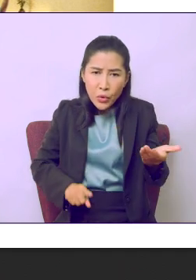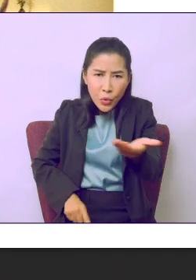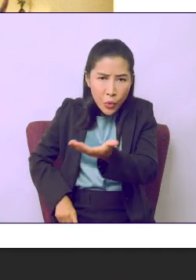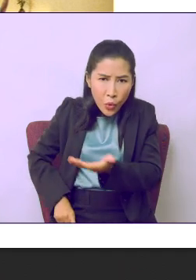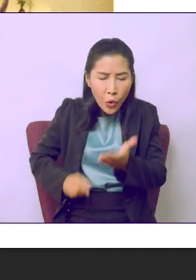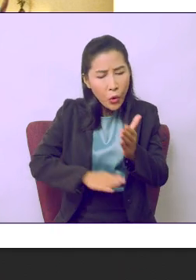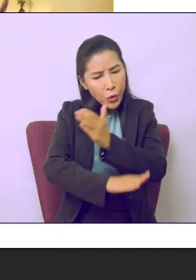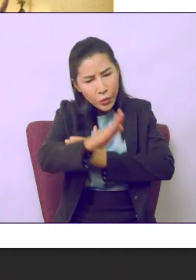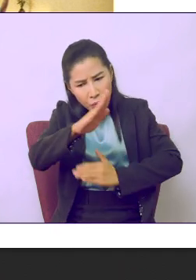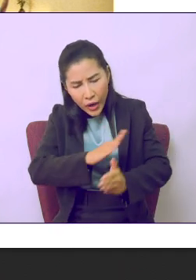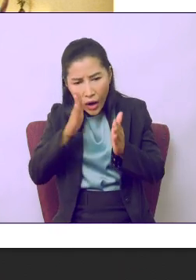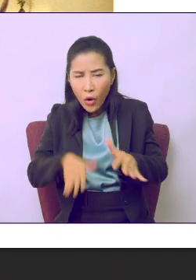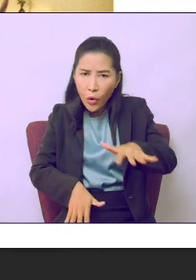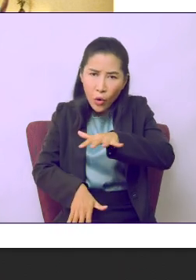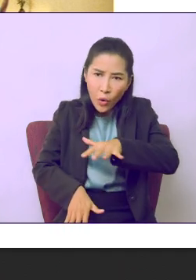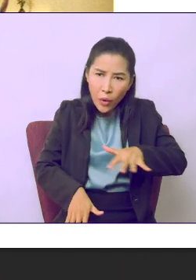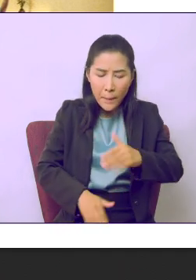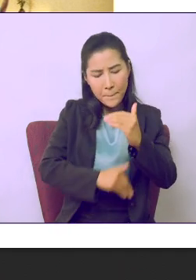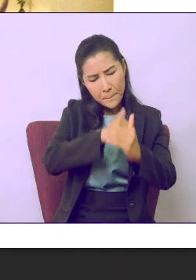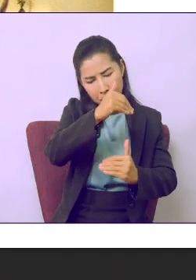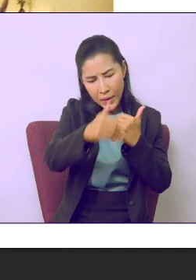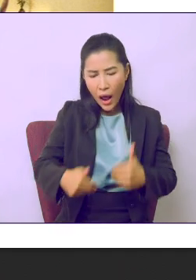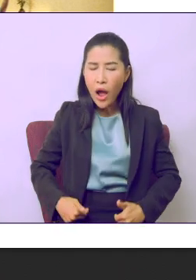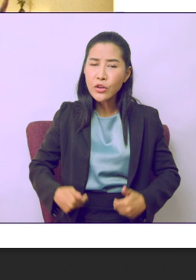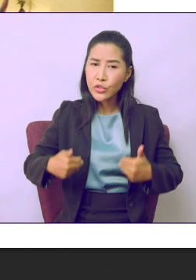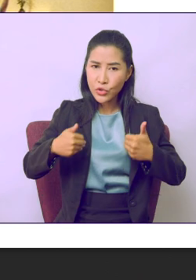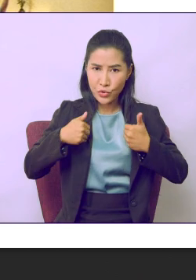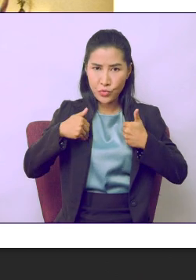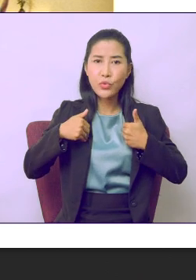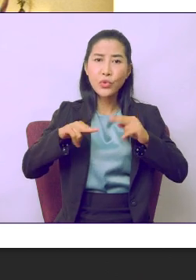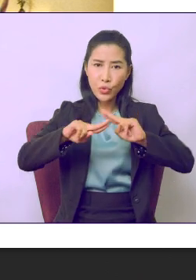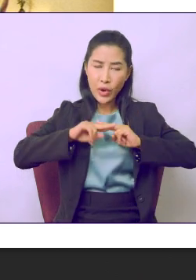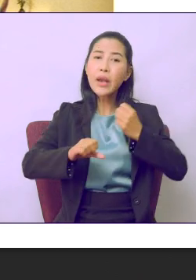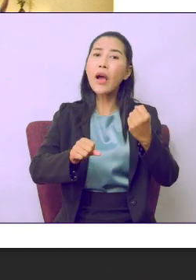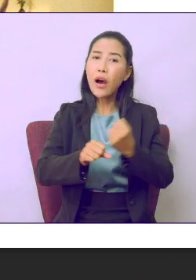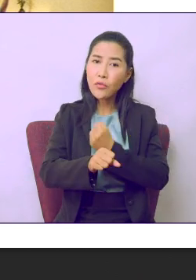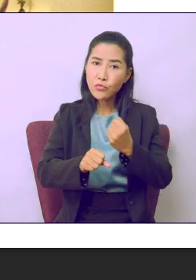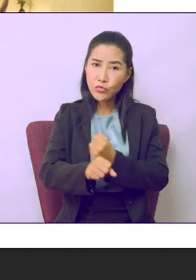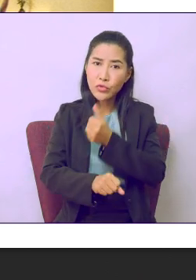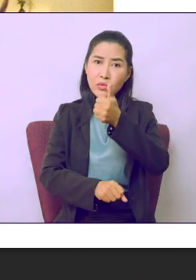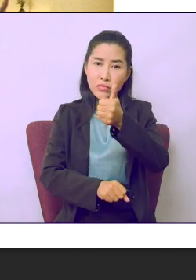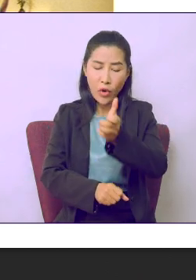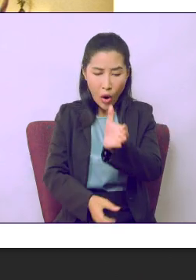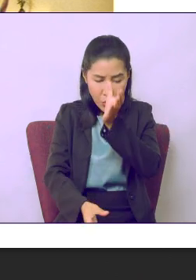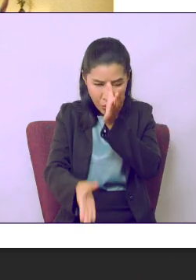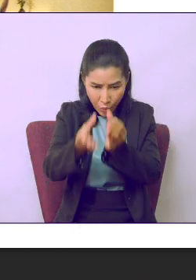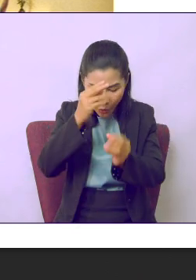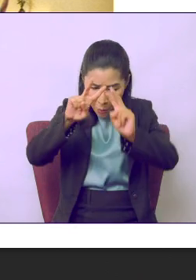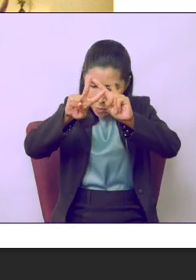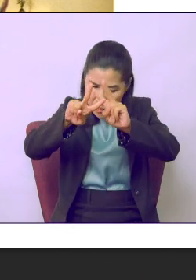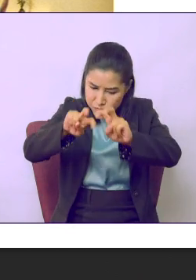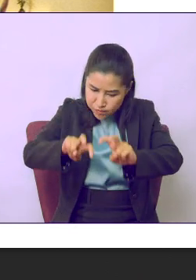โยคะเนี่ยในการยกระดับจิตใจนะครับพัฒนาคุณภาพชีวิตได้ด้วยเช่นกันนะครับจากที่หาข้อมูลมาเนาะแล้วก็